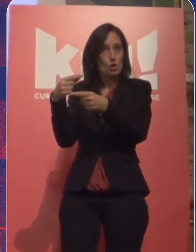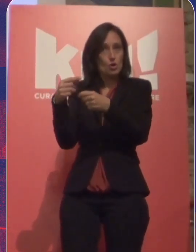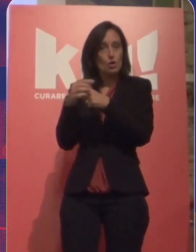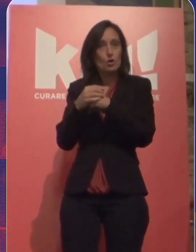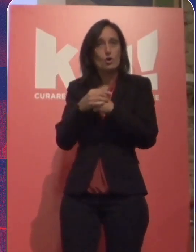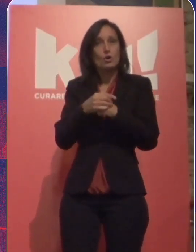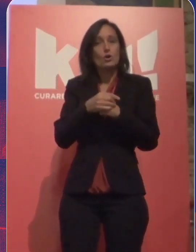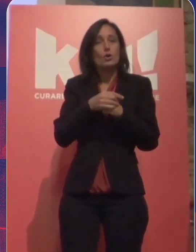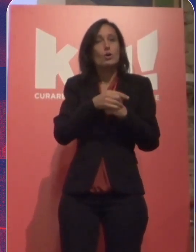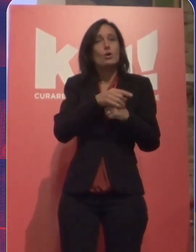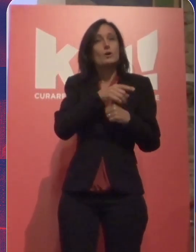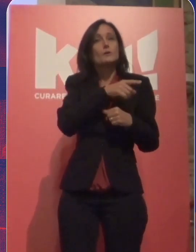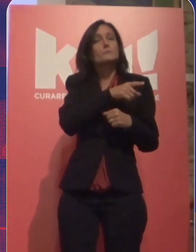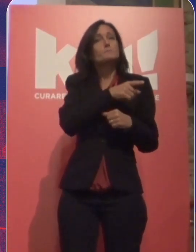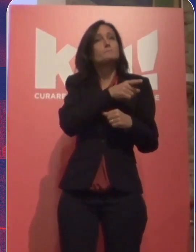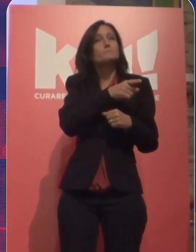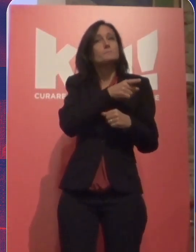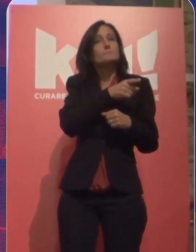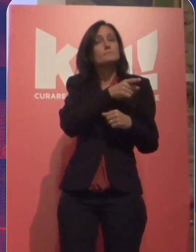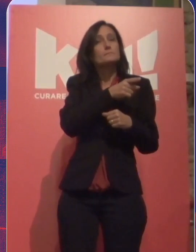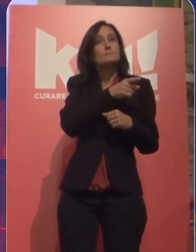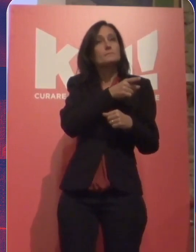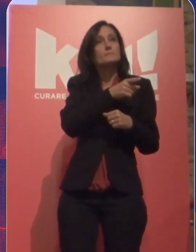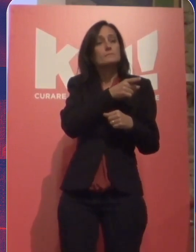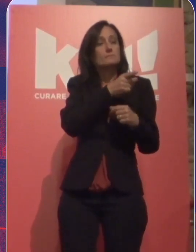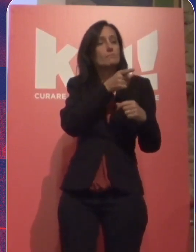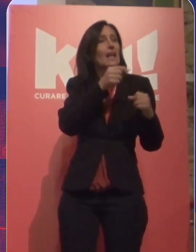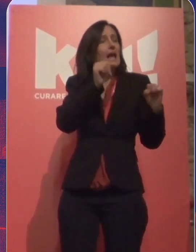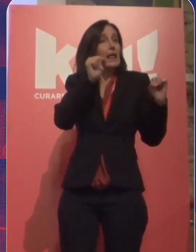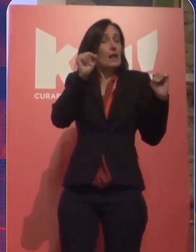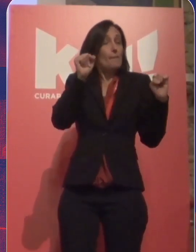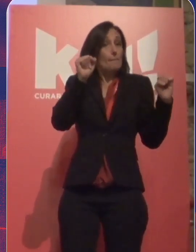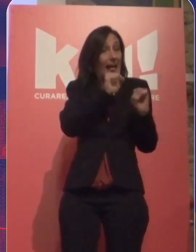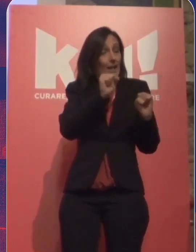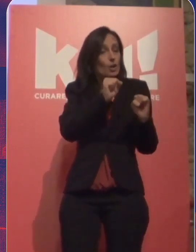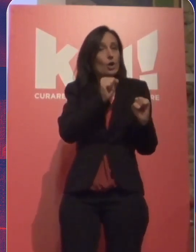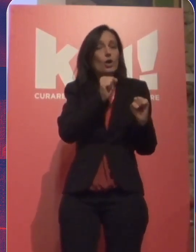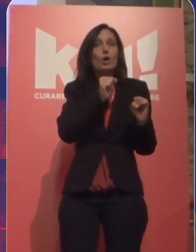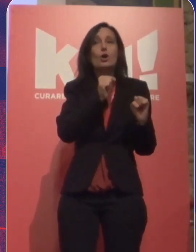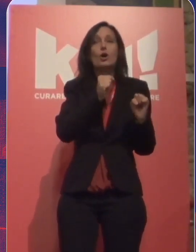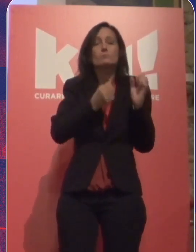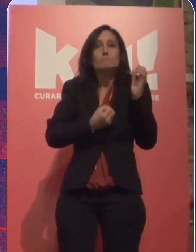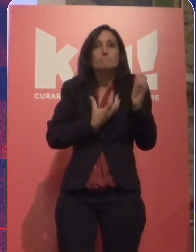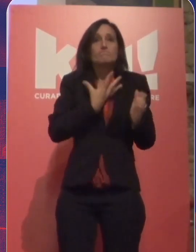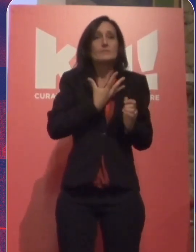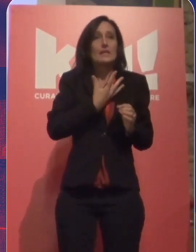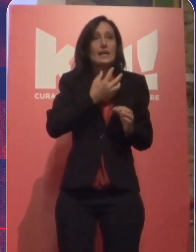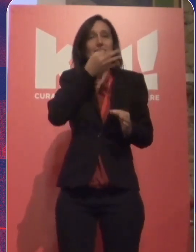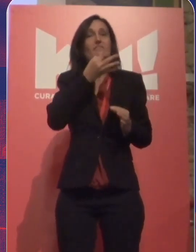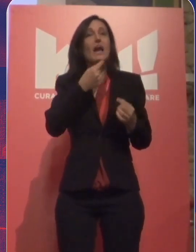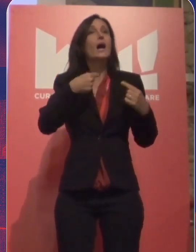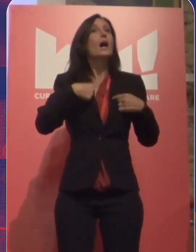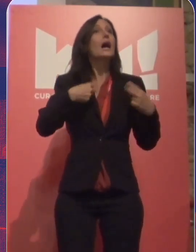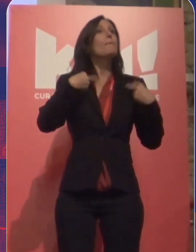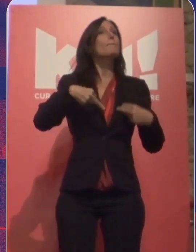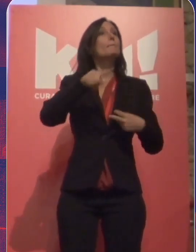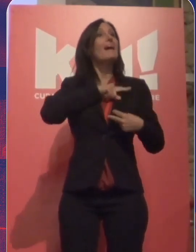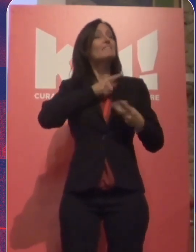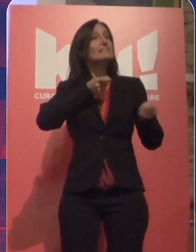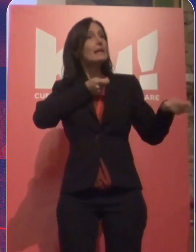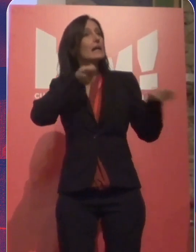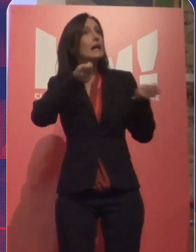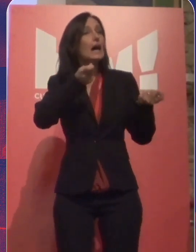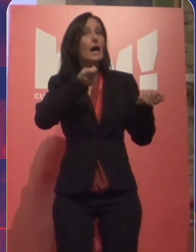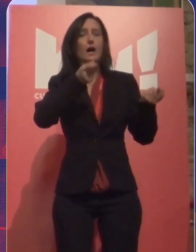come possibilità di governo assoluto di se stessa rifiutando l'altro